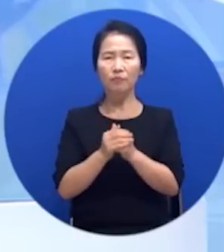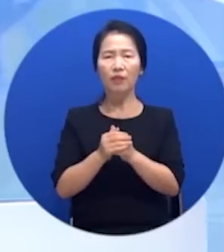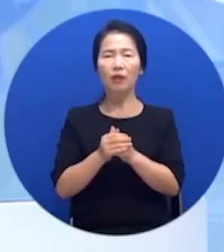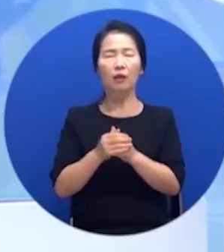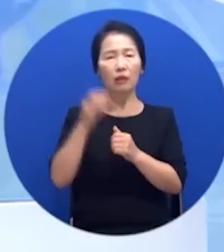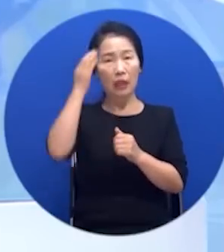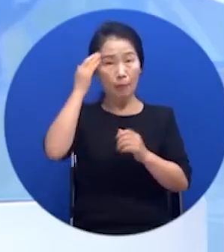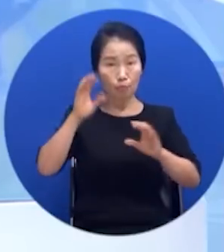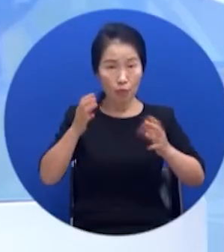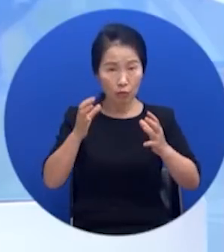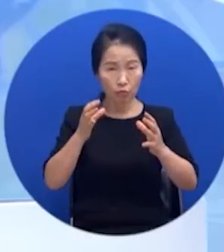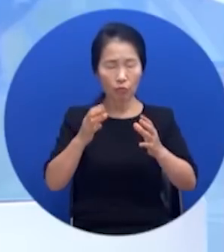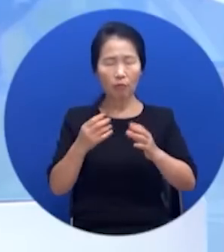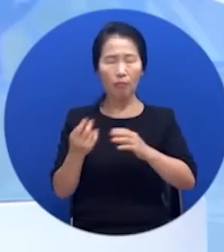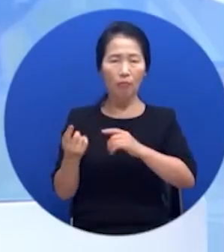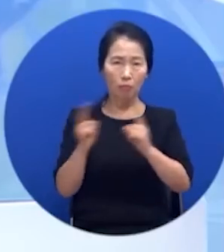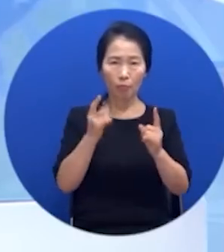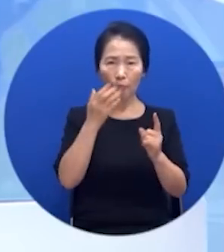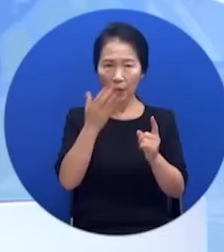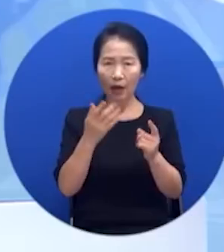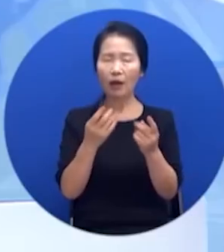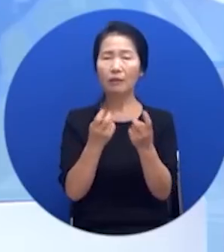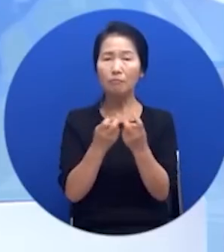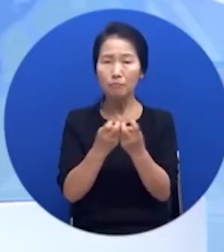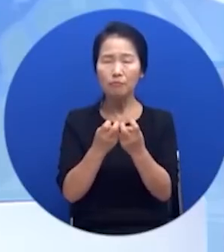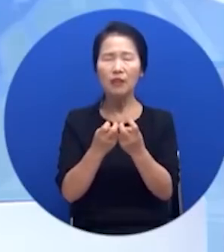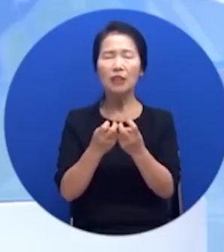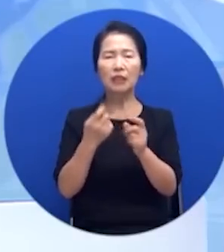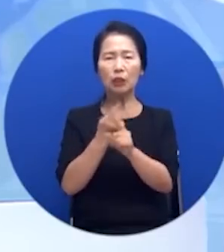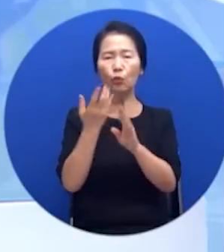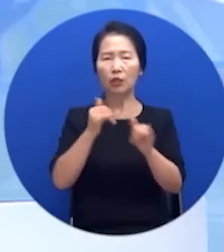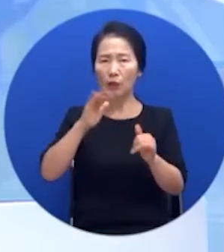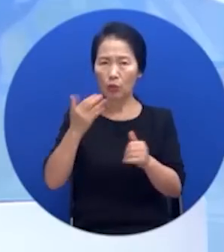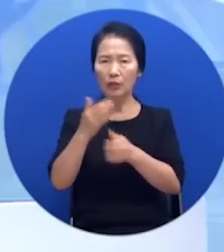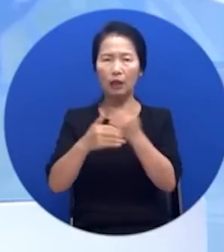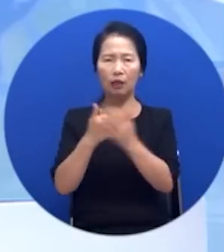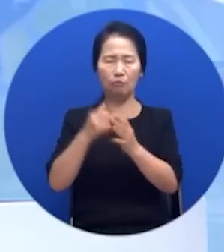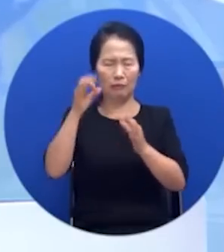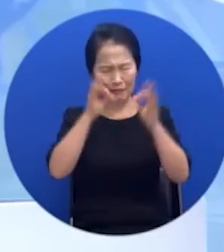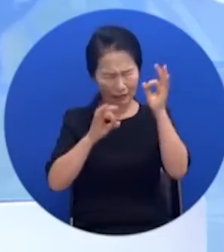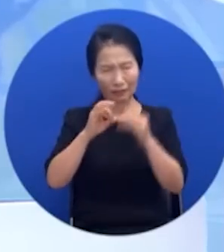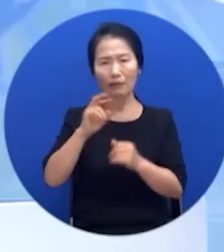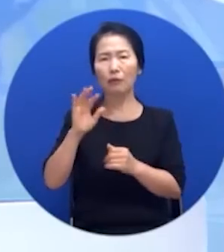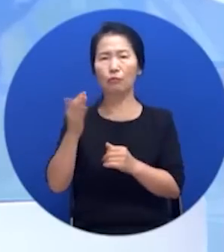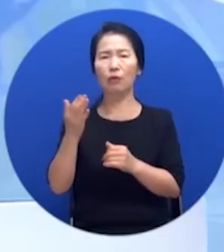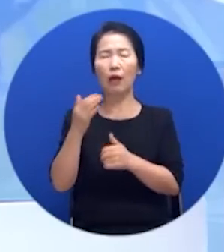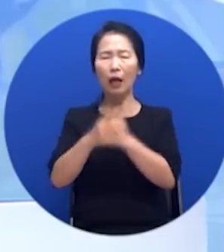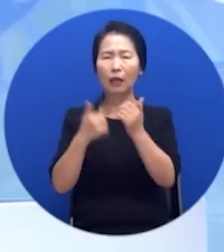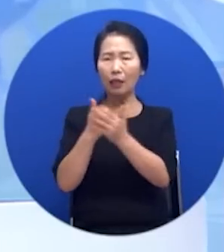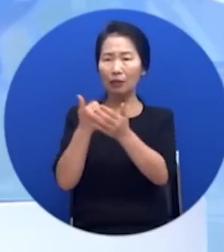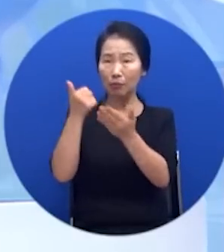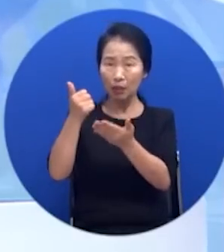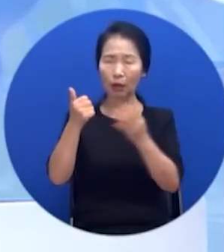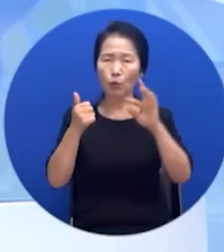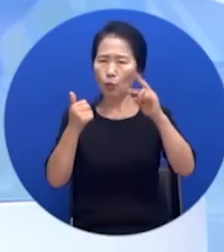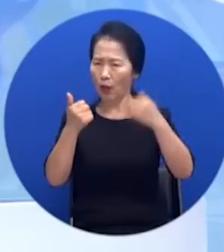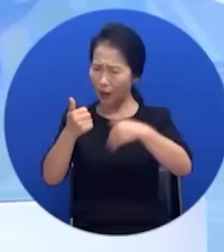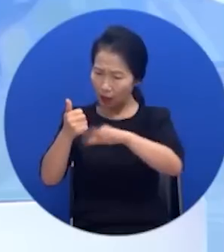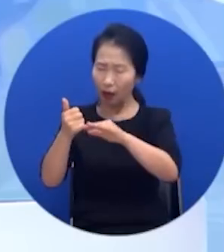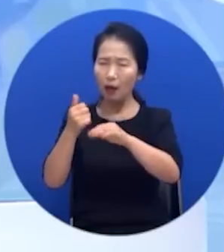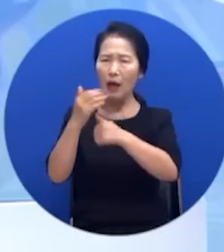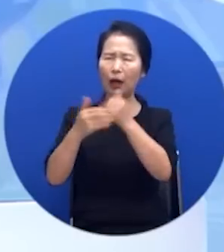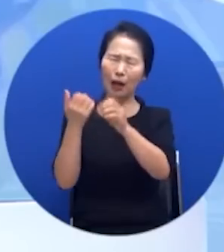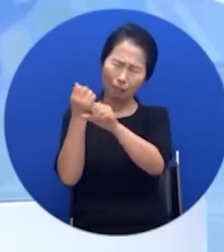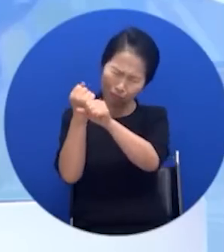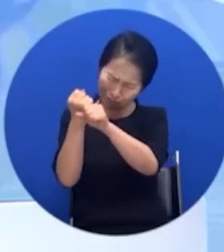길은 치료자 되신 하나님을 찾는 데 있는 줄 믿습니다. 우리가 하나님께로 돌아가서 하나님을 붙잡고